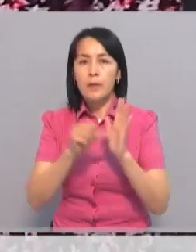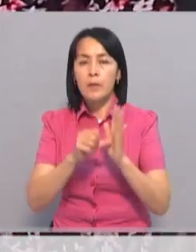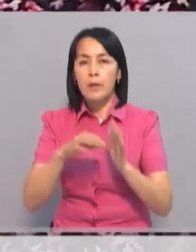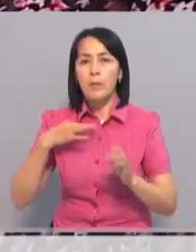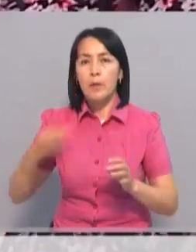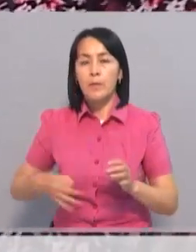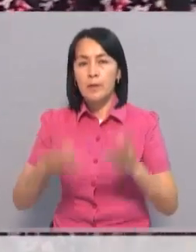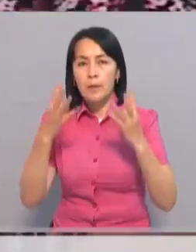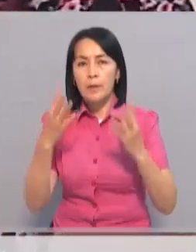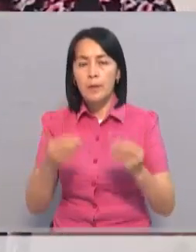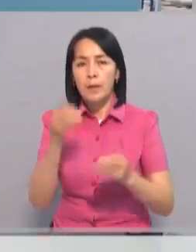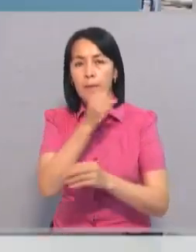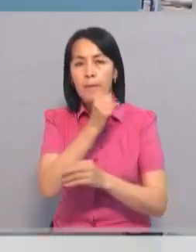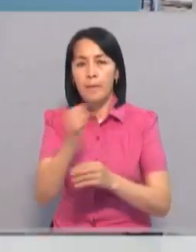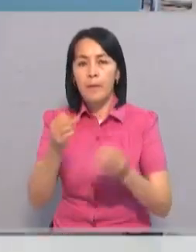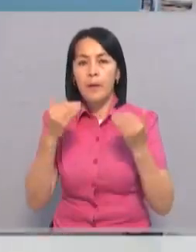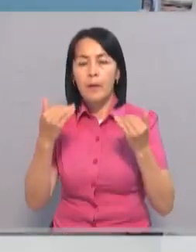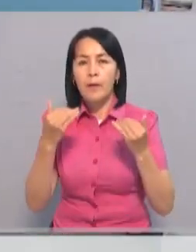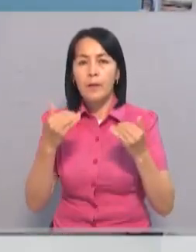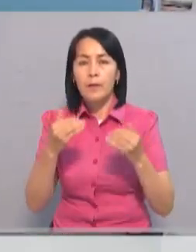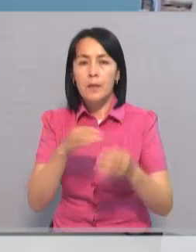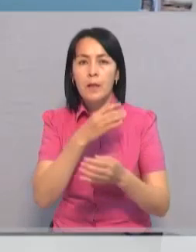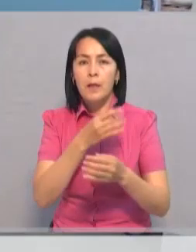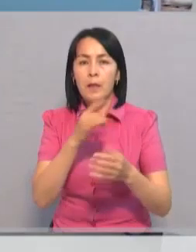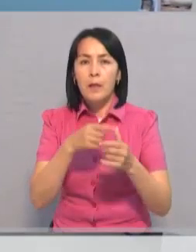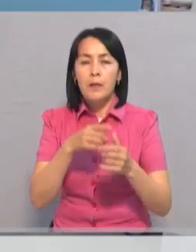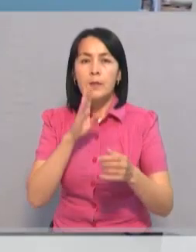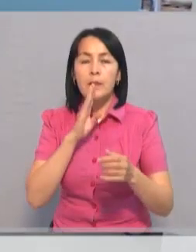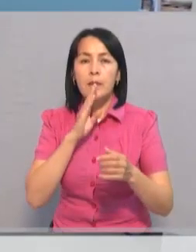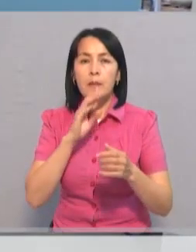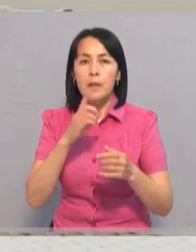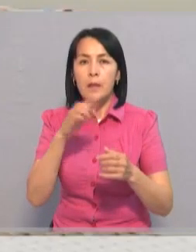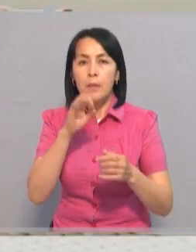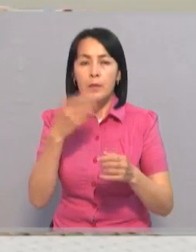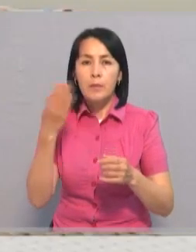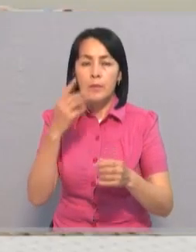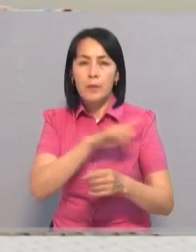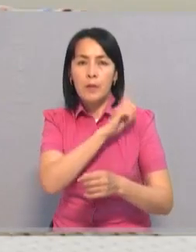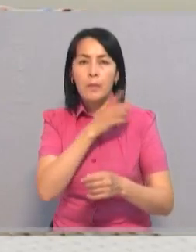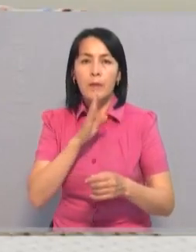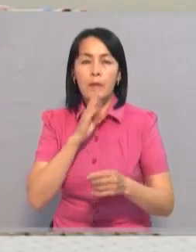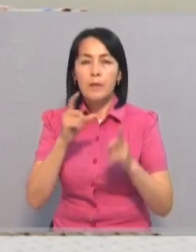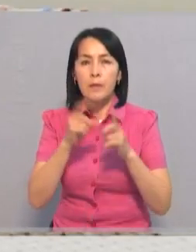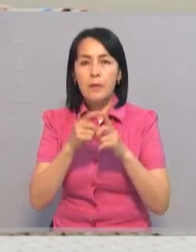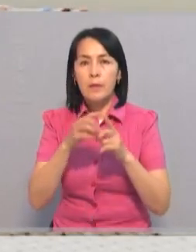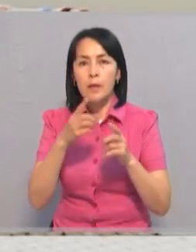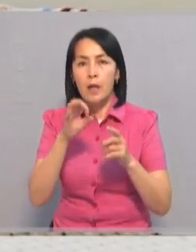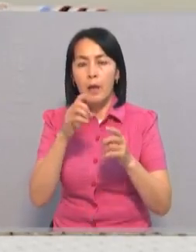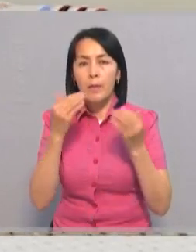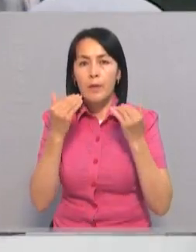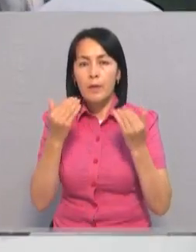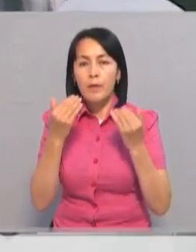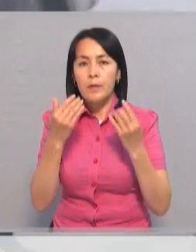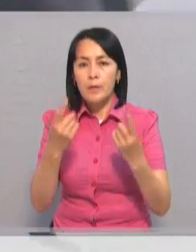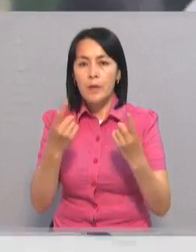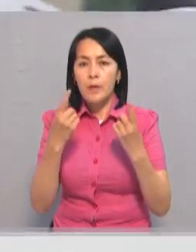ребенку в День Победы. Родившейся в празднике малышке дали имя Тамирис в честь сакской царицы. По словам матери, имя Тамирис в значении от